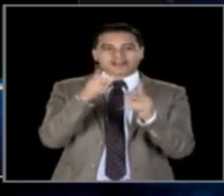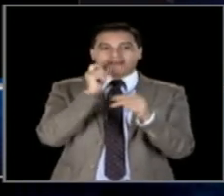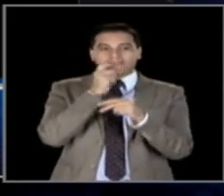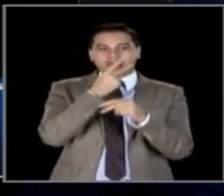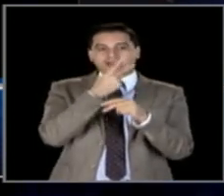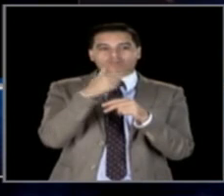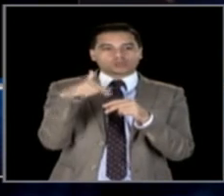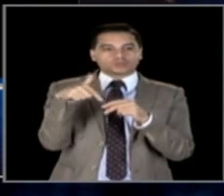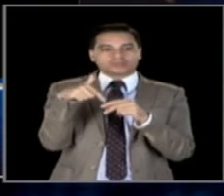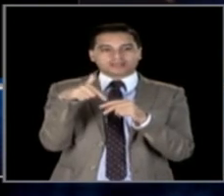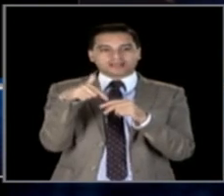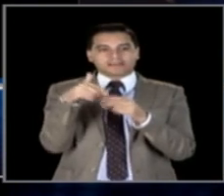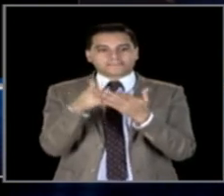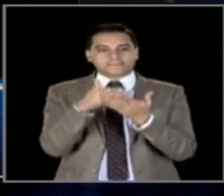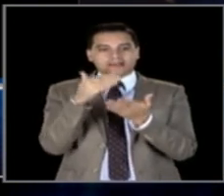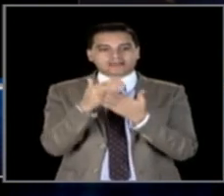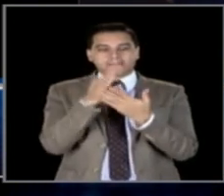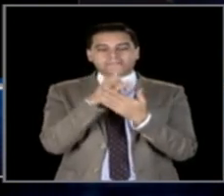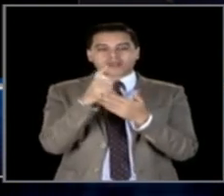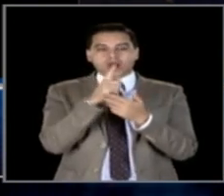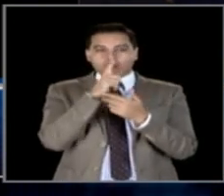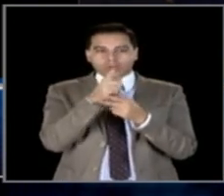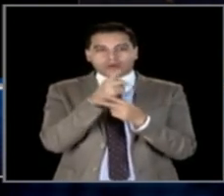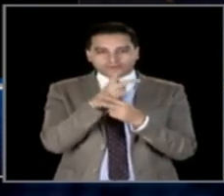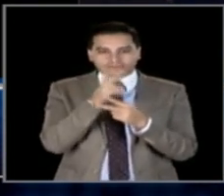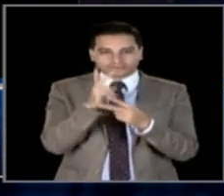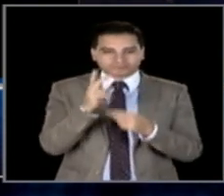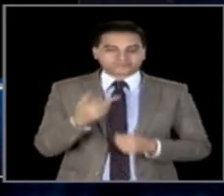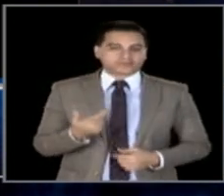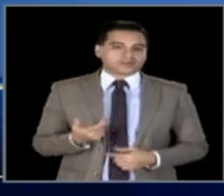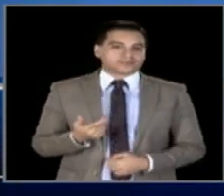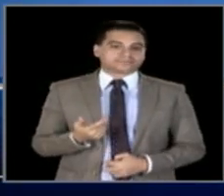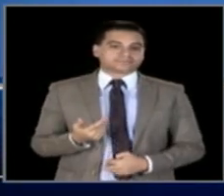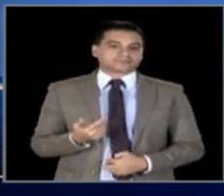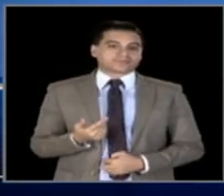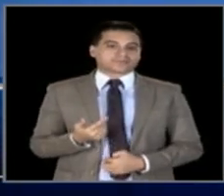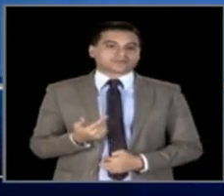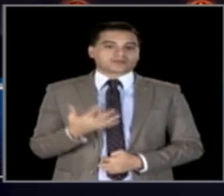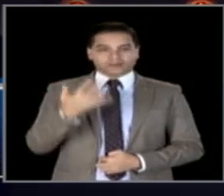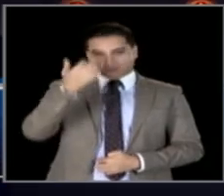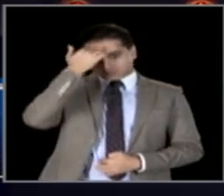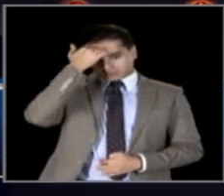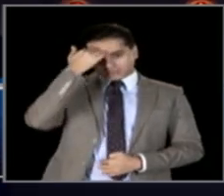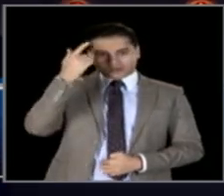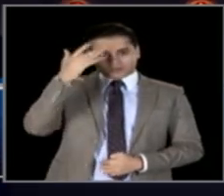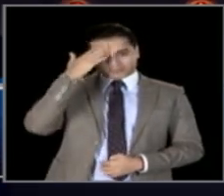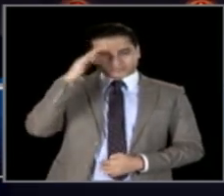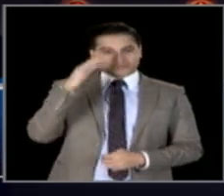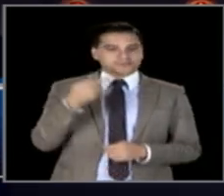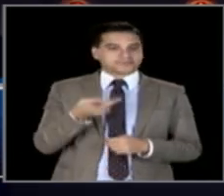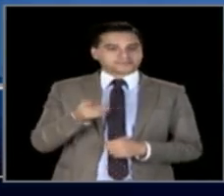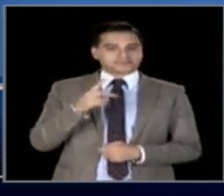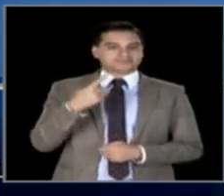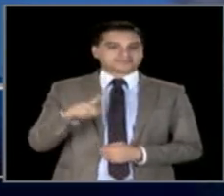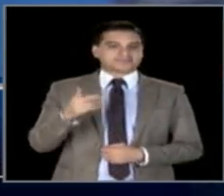وتوفرها لأكثر من 100 لغة. كم ألف؟ كم ألف حرف؟ 5000. يا محظوظة،